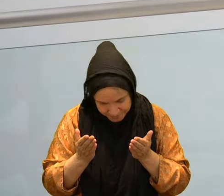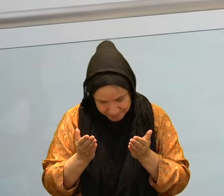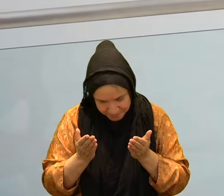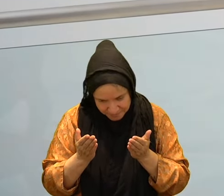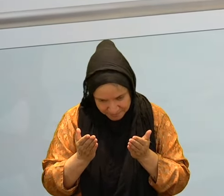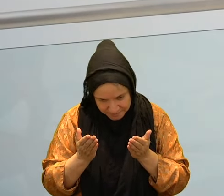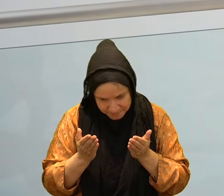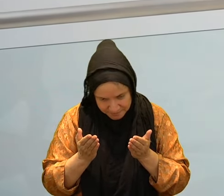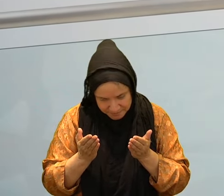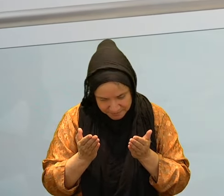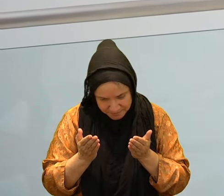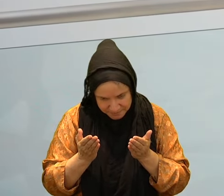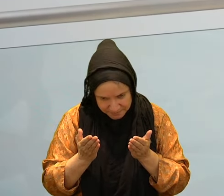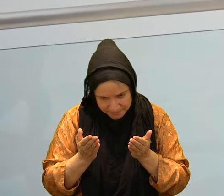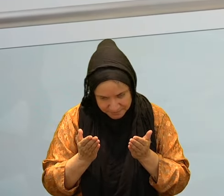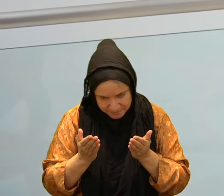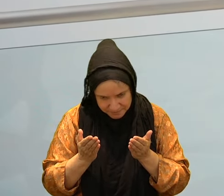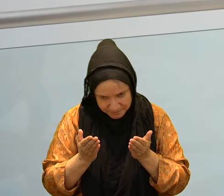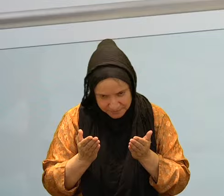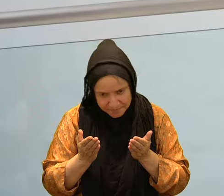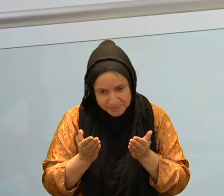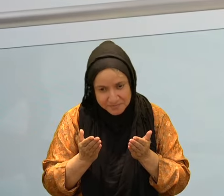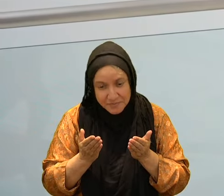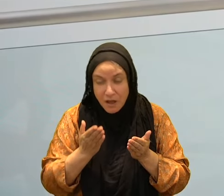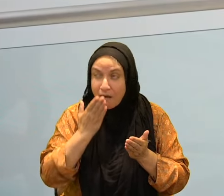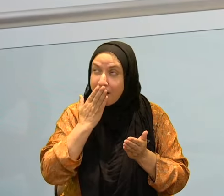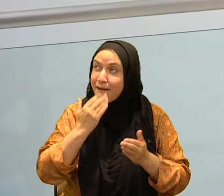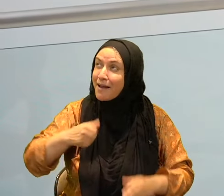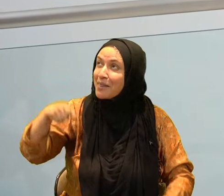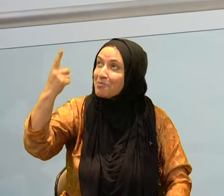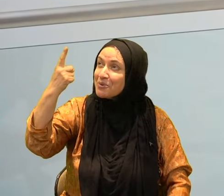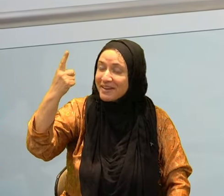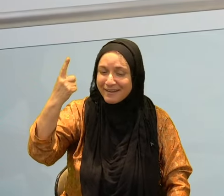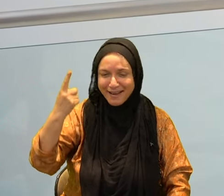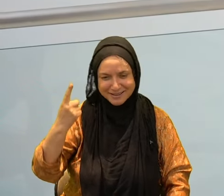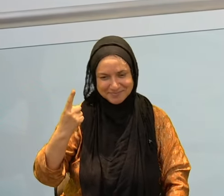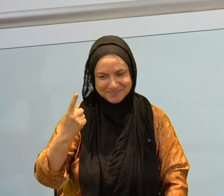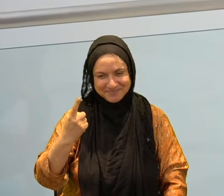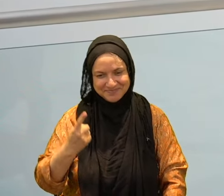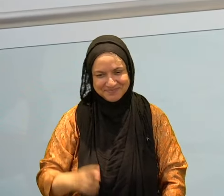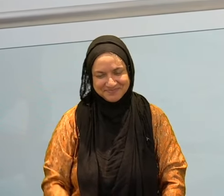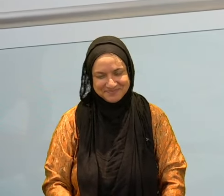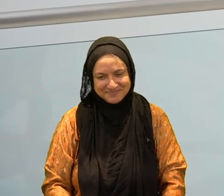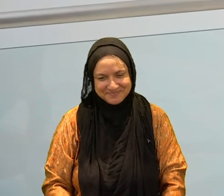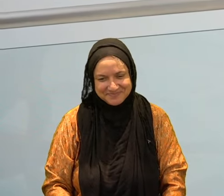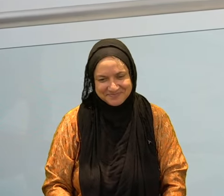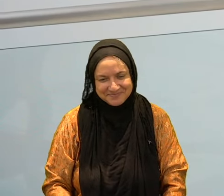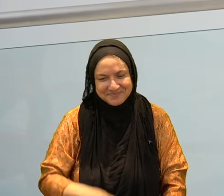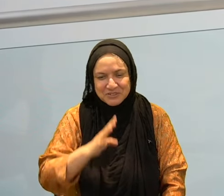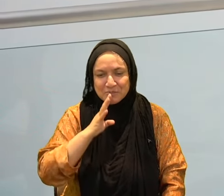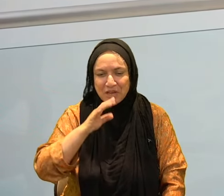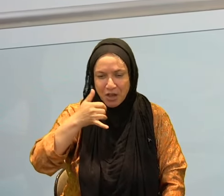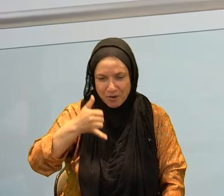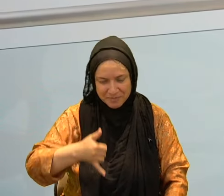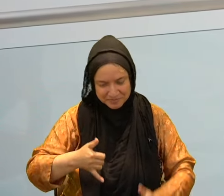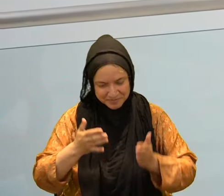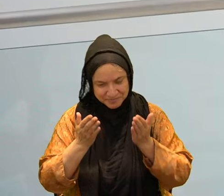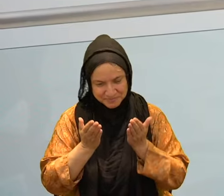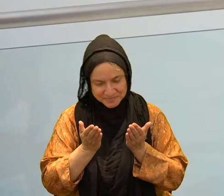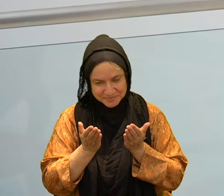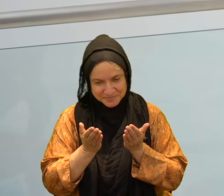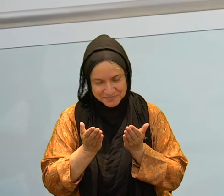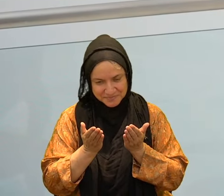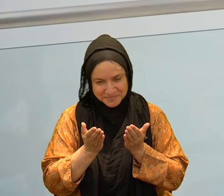الحمد لله والصلاة والسلام على رسول الله وعلى آله وصحبه ومن والاه اللهم اغفر للمؤمنين والمؤمنات والمسلمين والمسلمات الأحياء منهم والأموات إنك